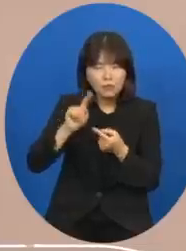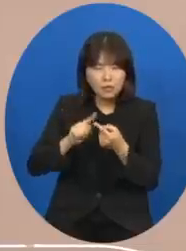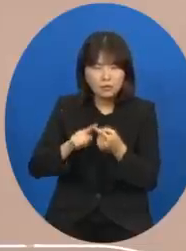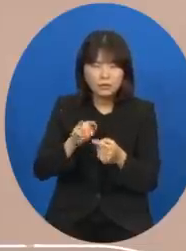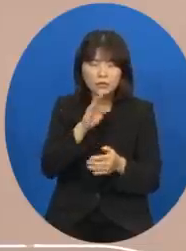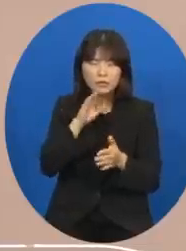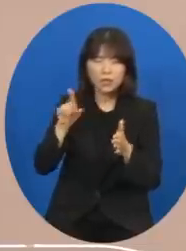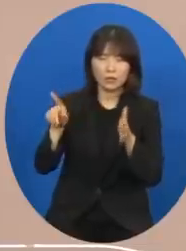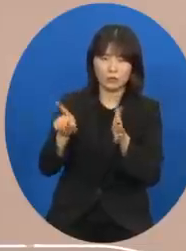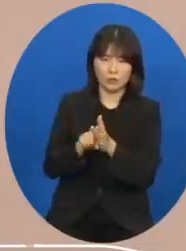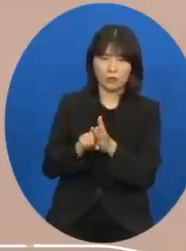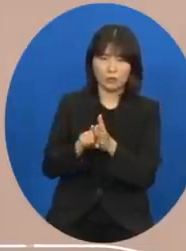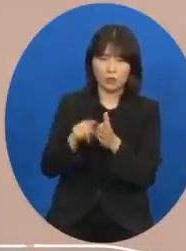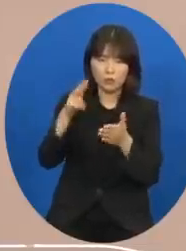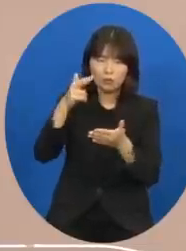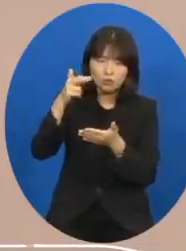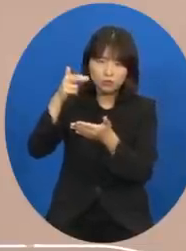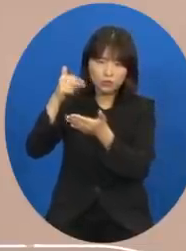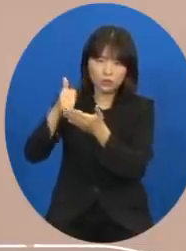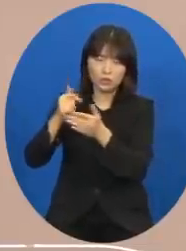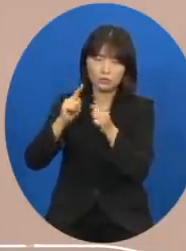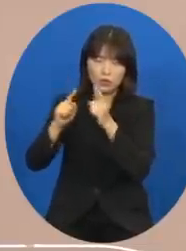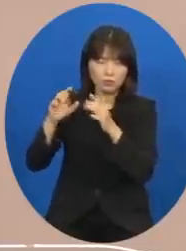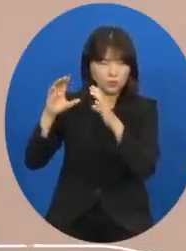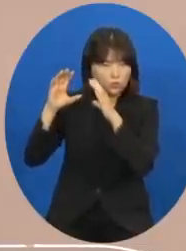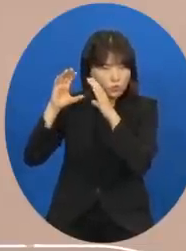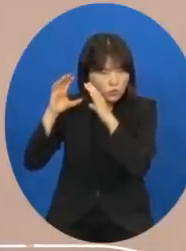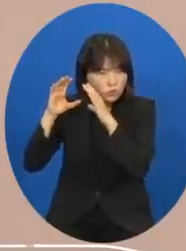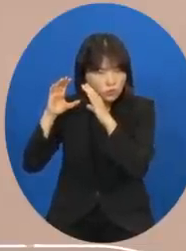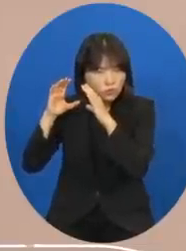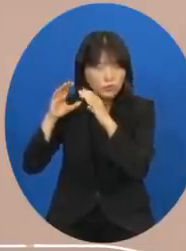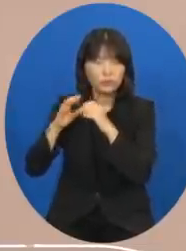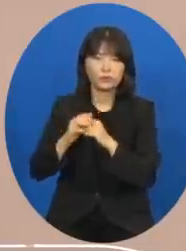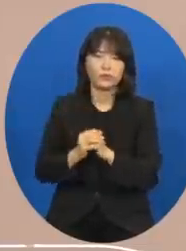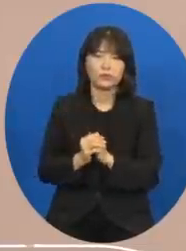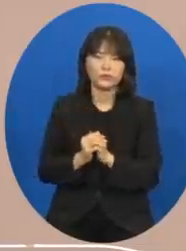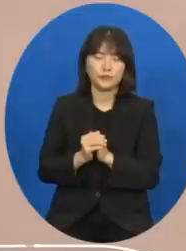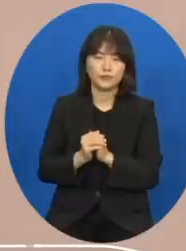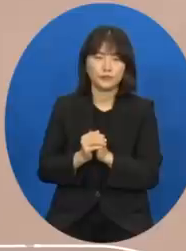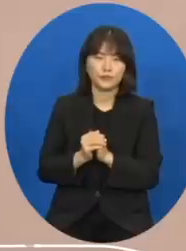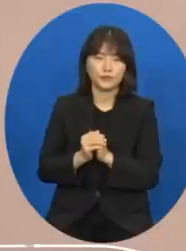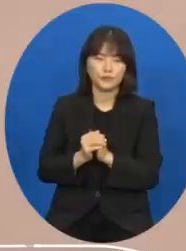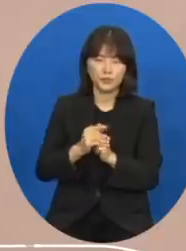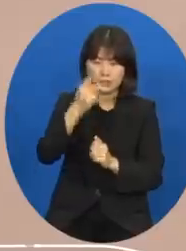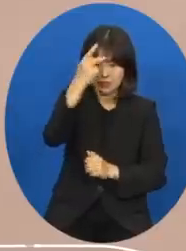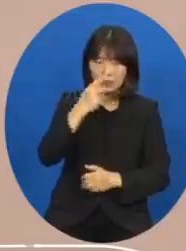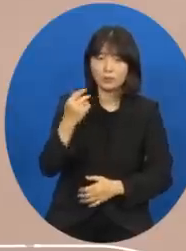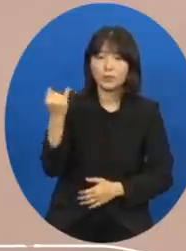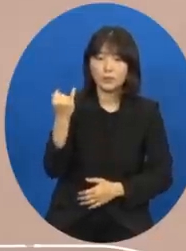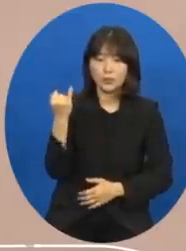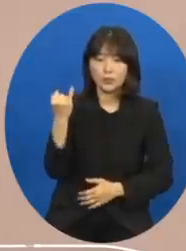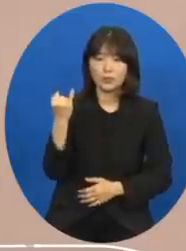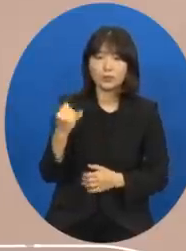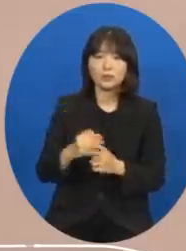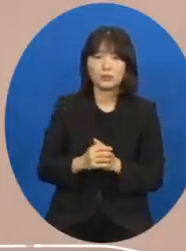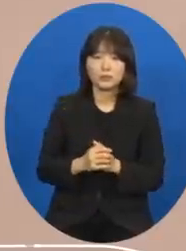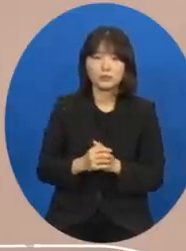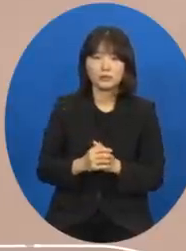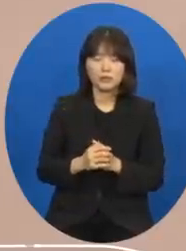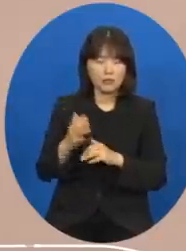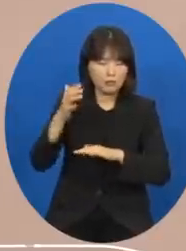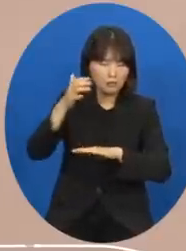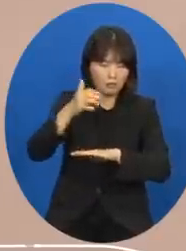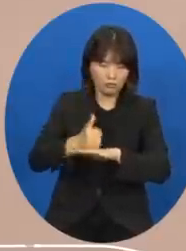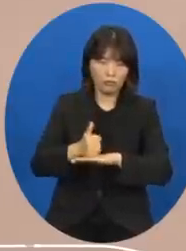믿고 주의 말씀에 계속 귀 기울이는 것. 사마리아 여인이 결국은